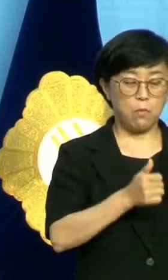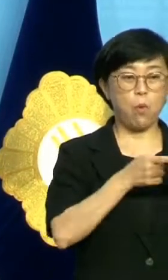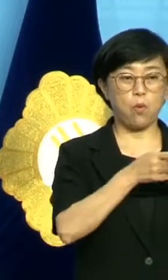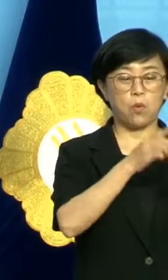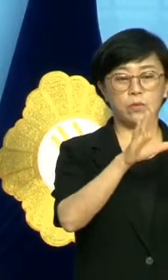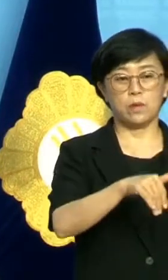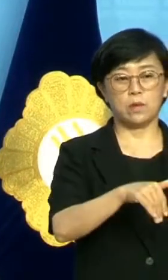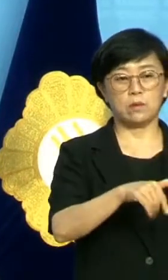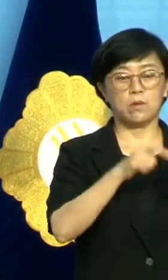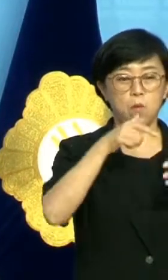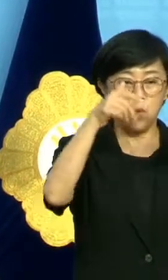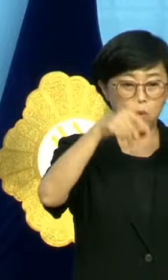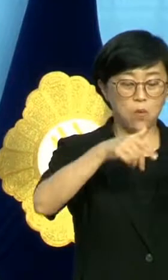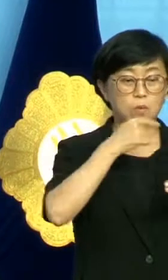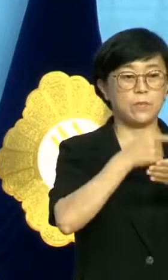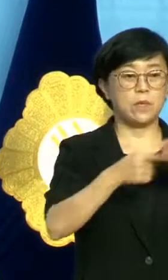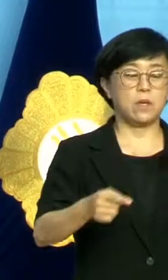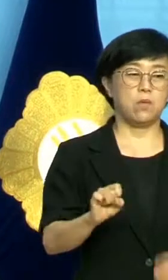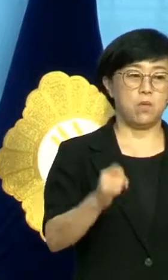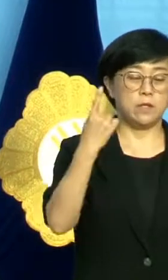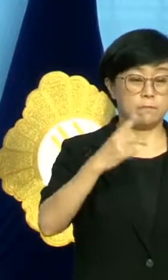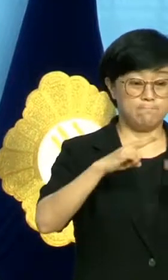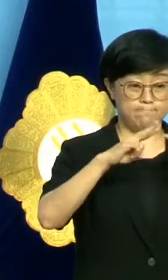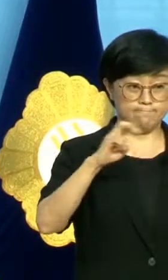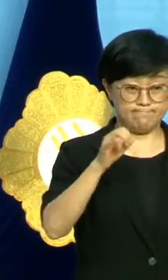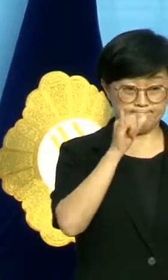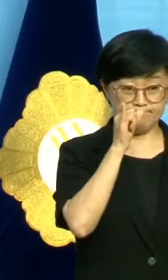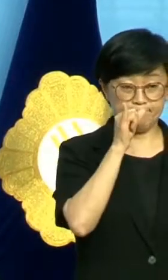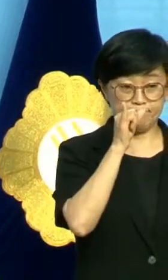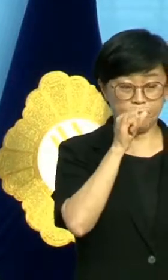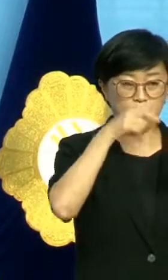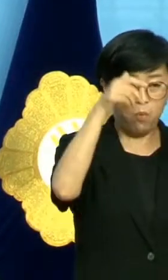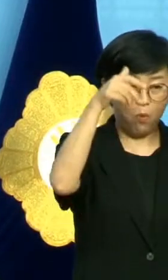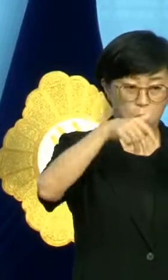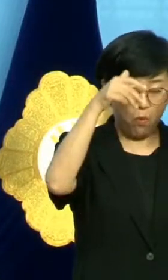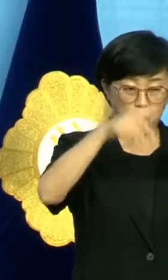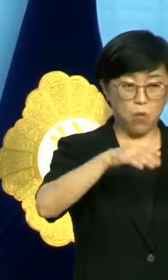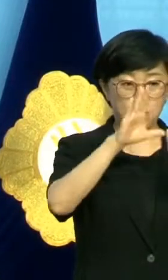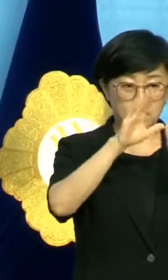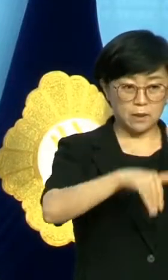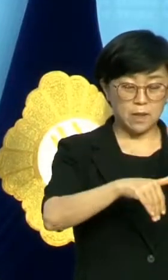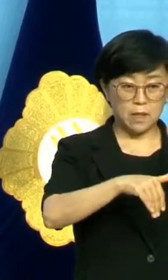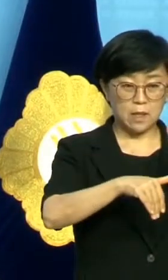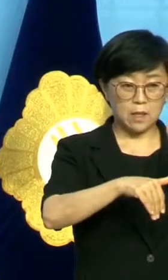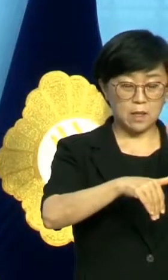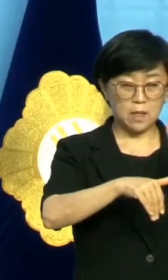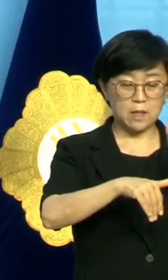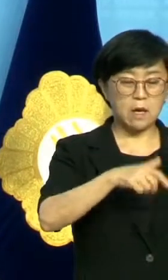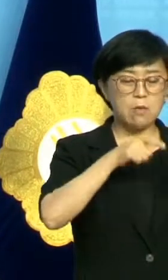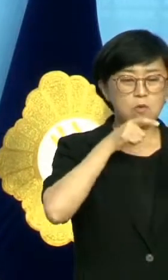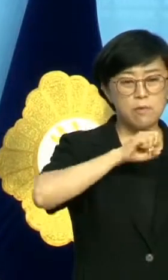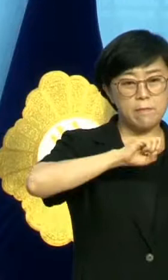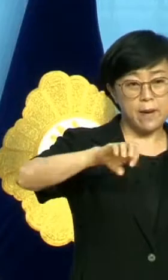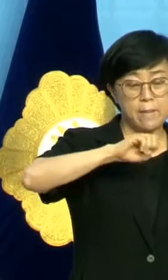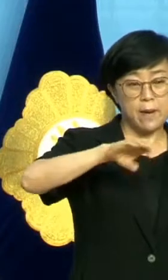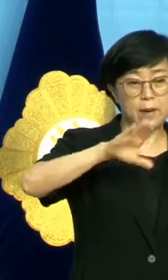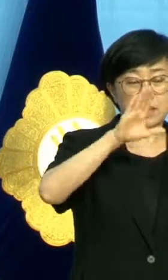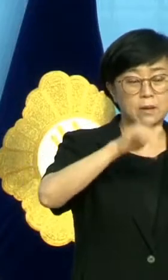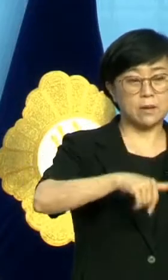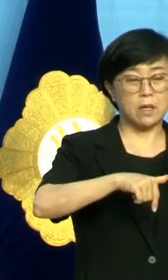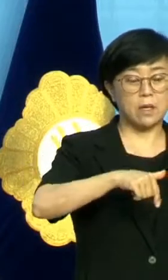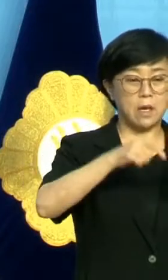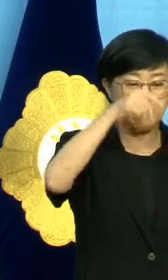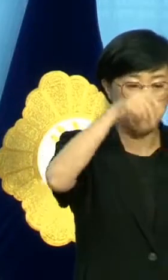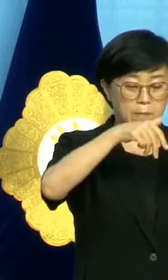이번 홍수 피해 의 원인을 분석했습니다 먼저 폭우 시 데메 급격한 대규모 방류 는 장막 이를